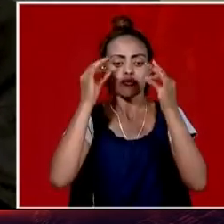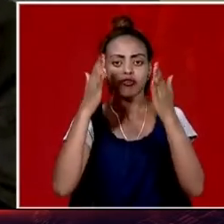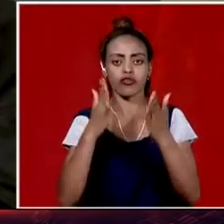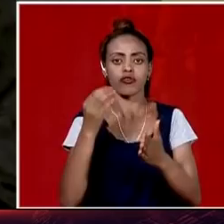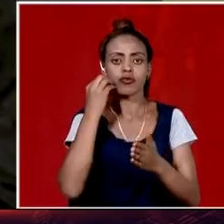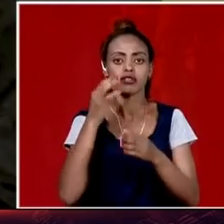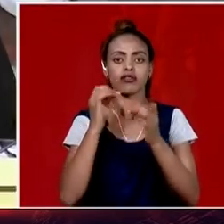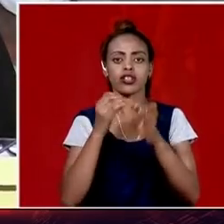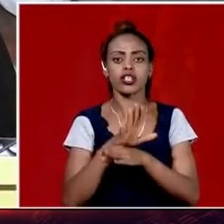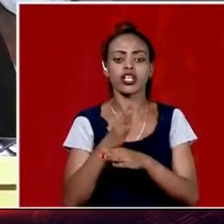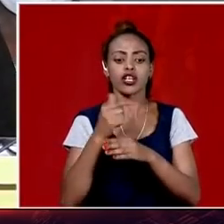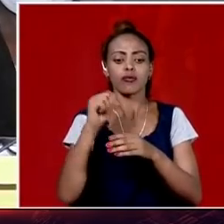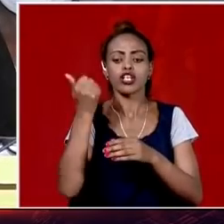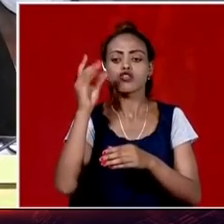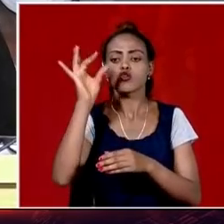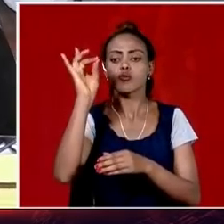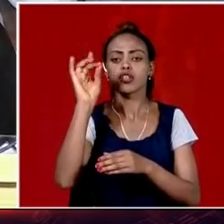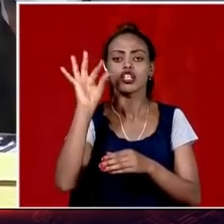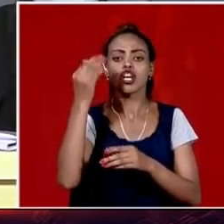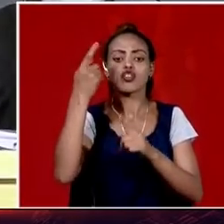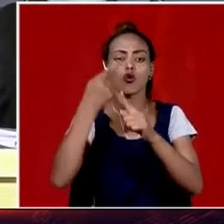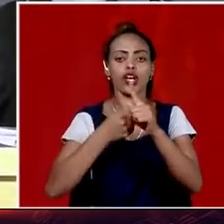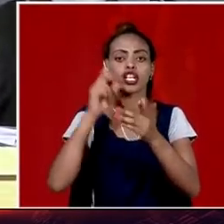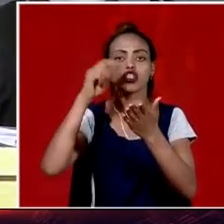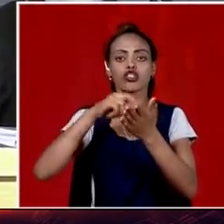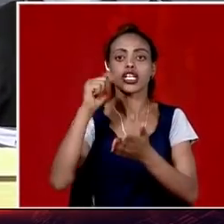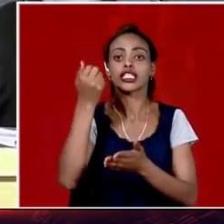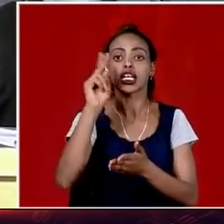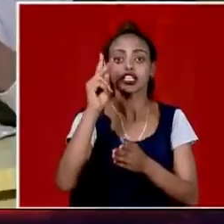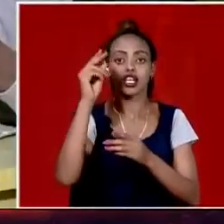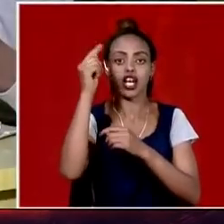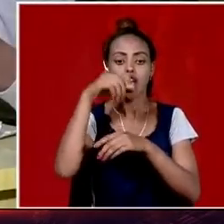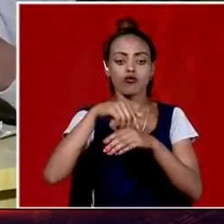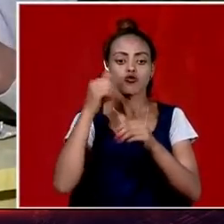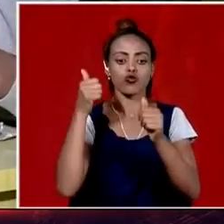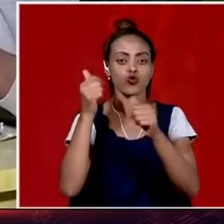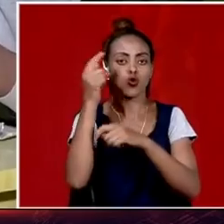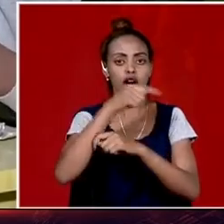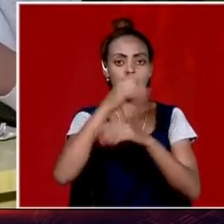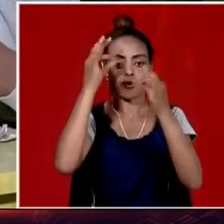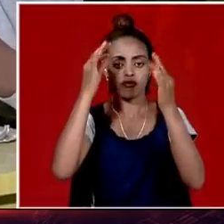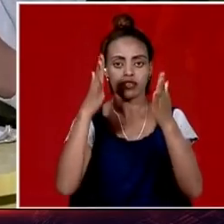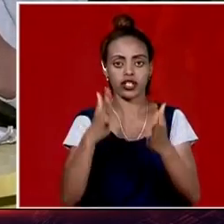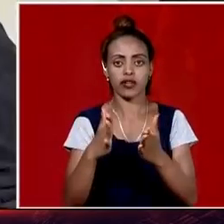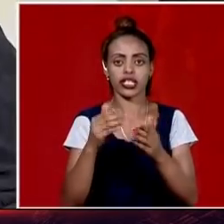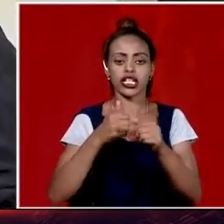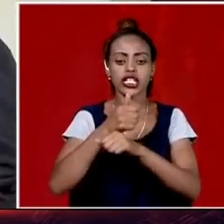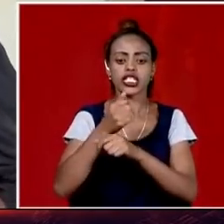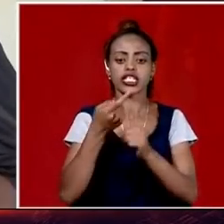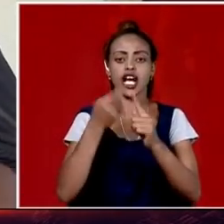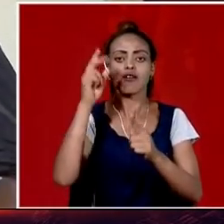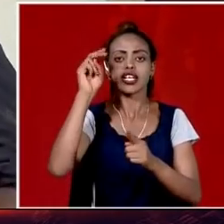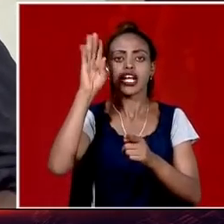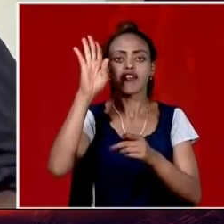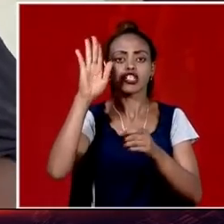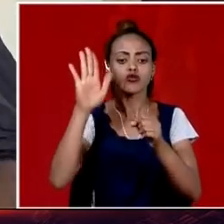مقابا ايا عدوى بعلت عصر تشومنته تاش عور حكلة تشان عصر تخلطان عمت مرت عبا زوعالو مقابا ايا تخصصتي كابا عسران اربعة عامت صنع